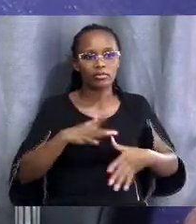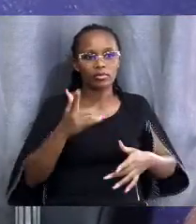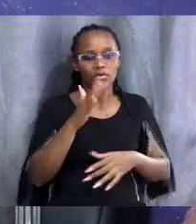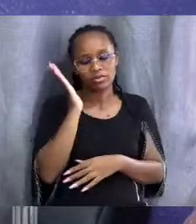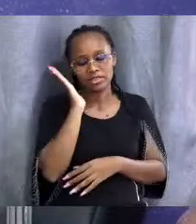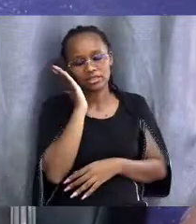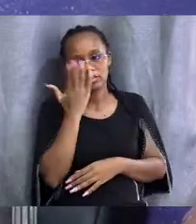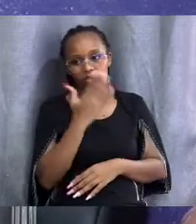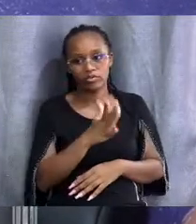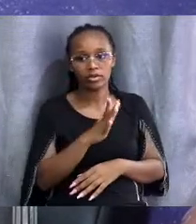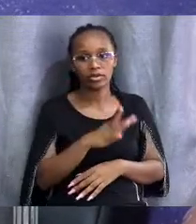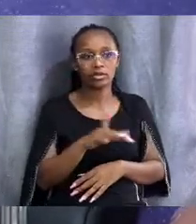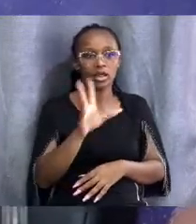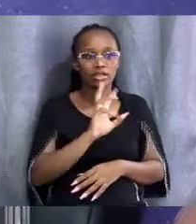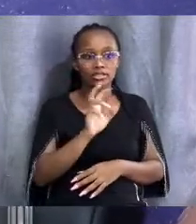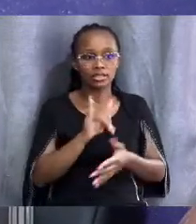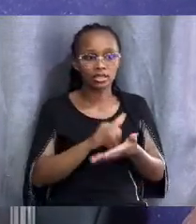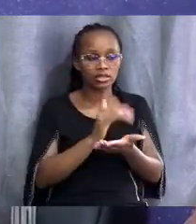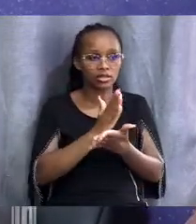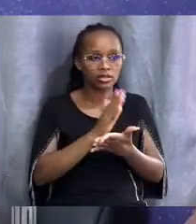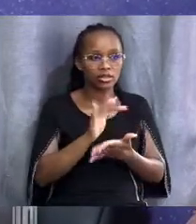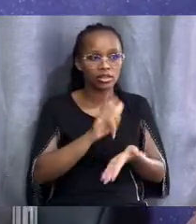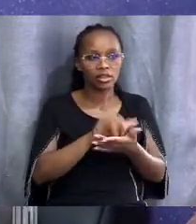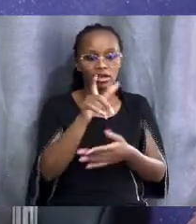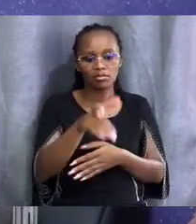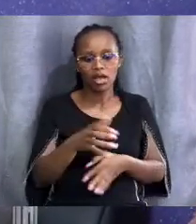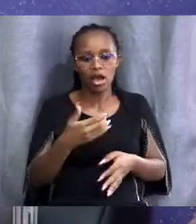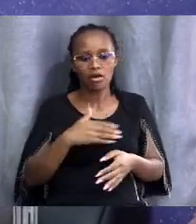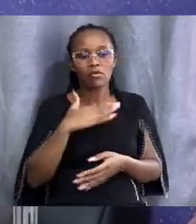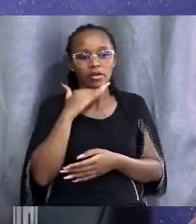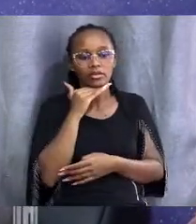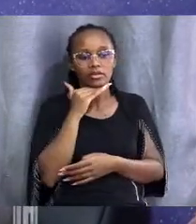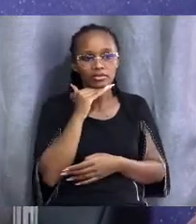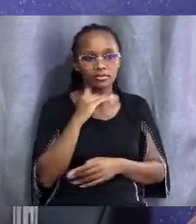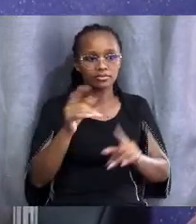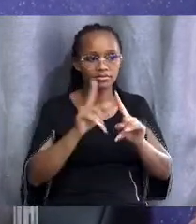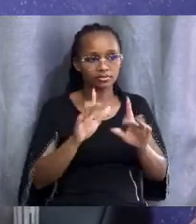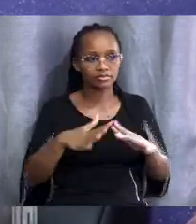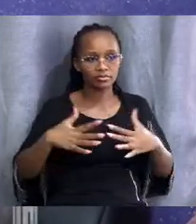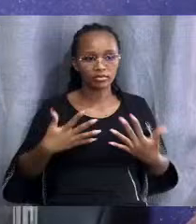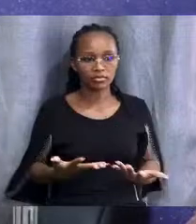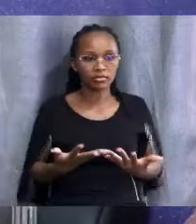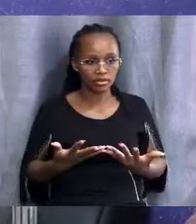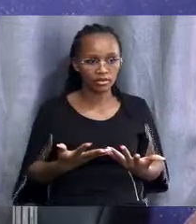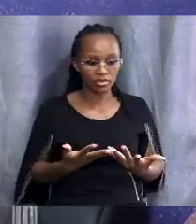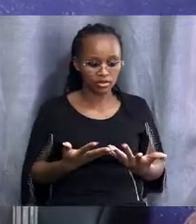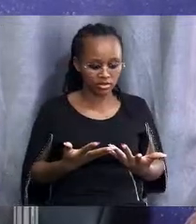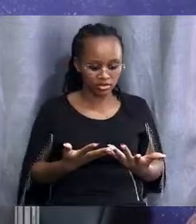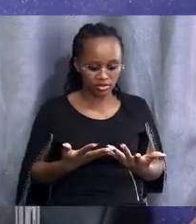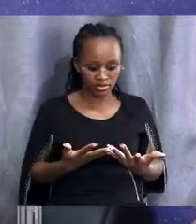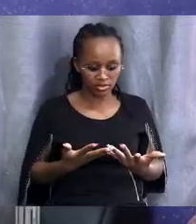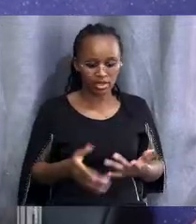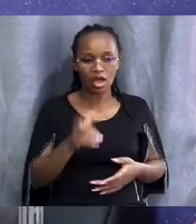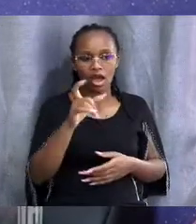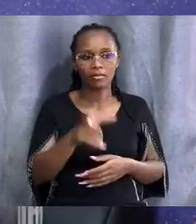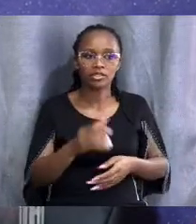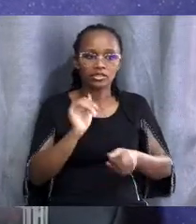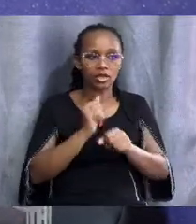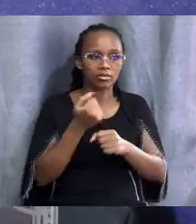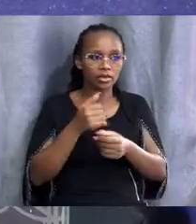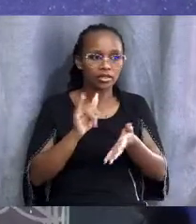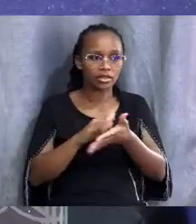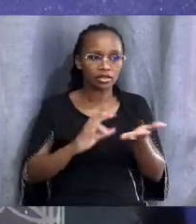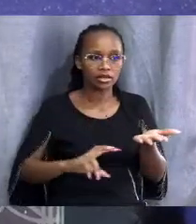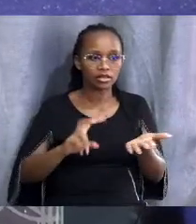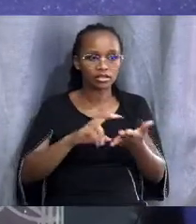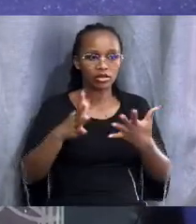makomete amukuona ati ni mundu atumire gukigikuo oguo ninge mundu no mundu atumire kuriuka